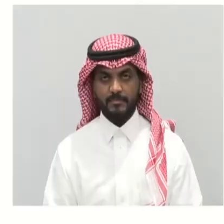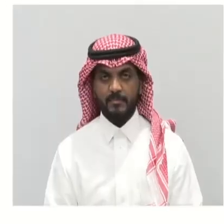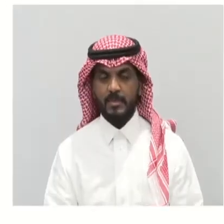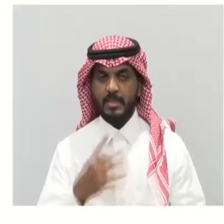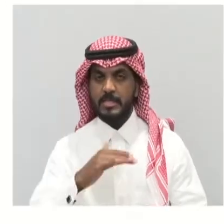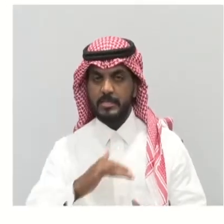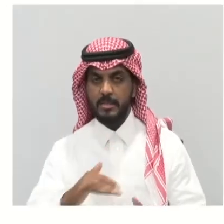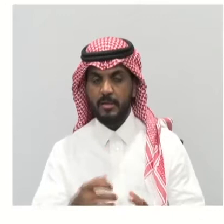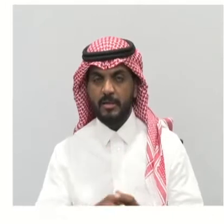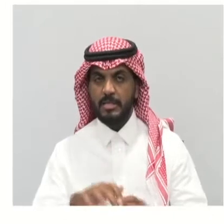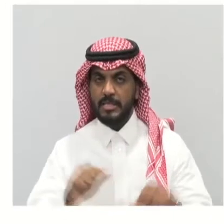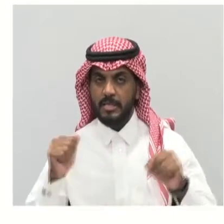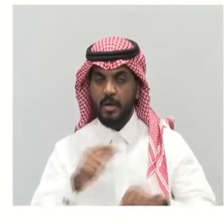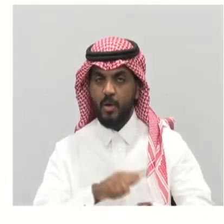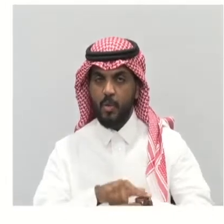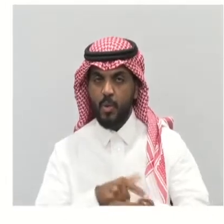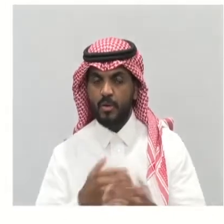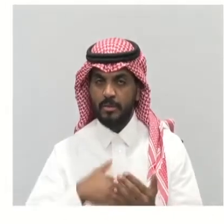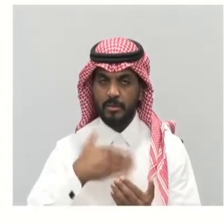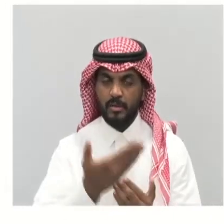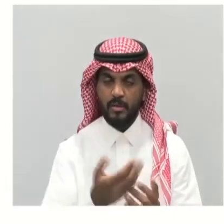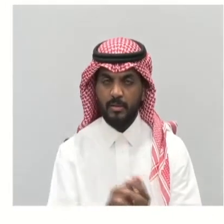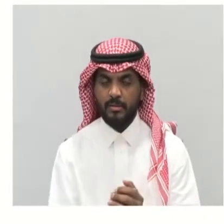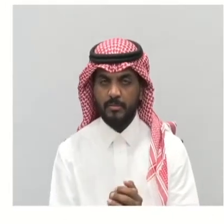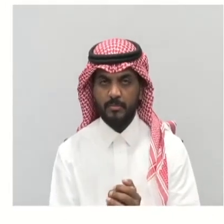إذن صغاري انتهى الوقت، هيا نكمل.